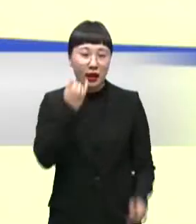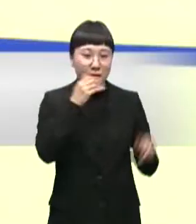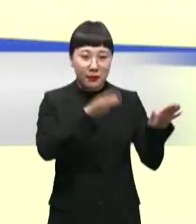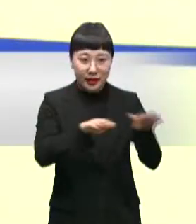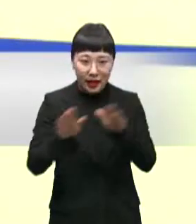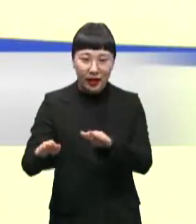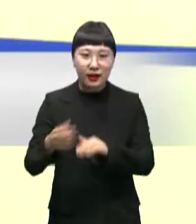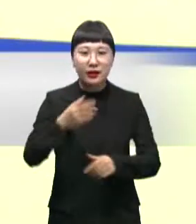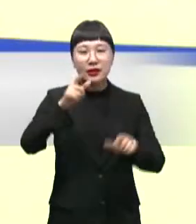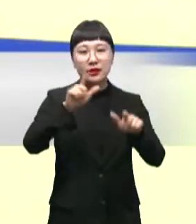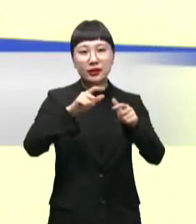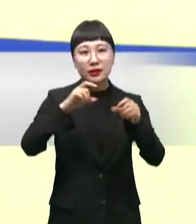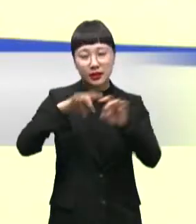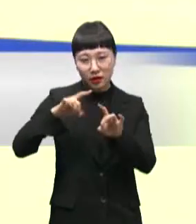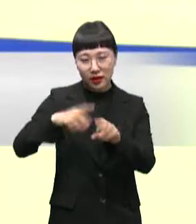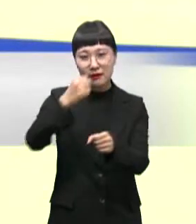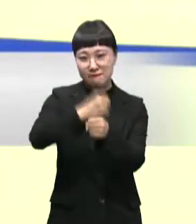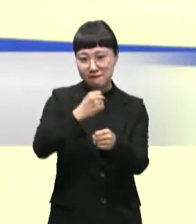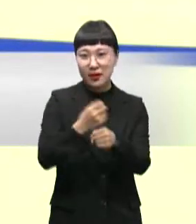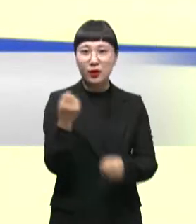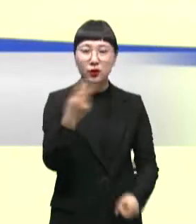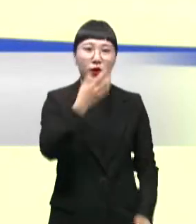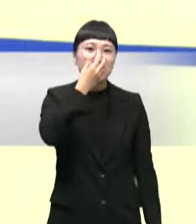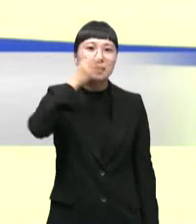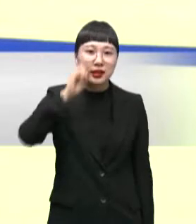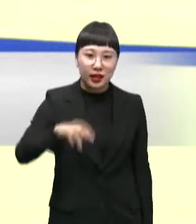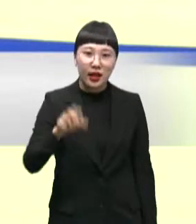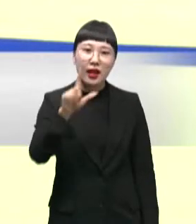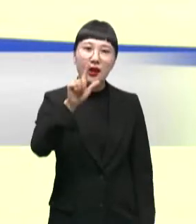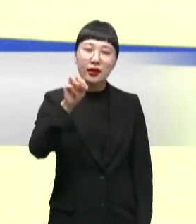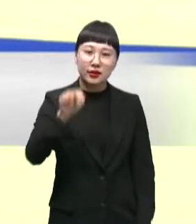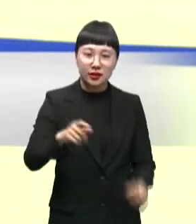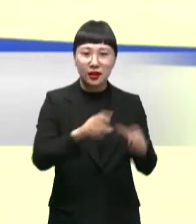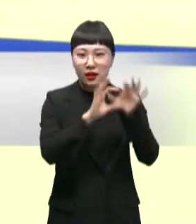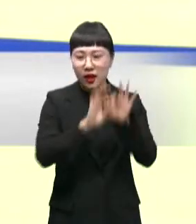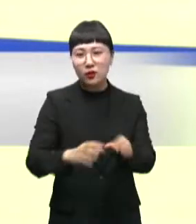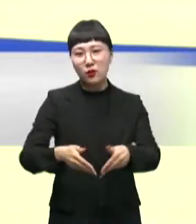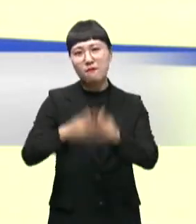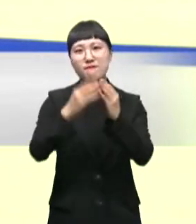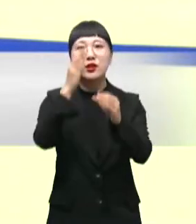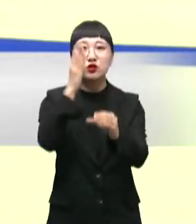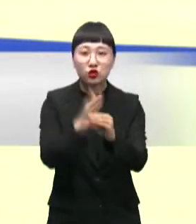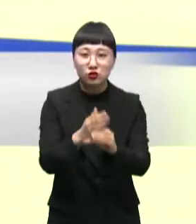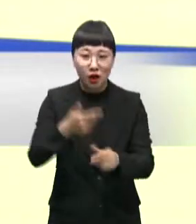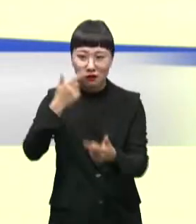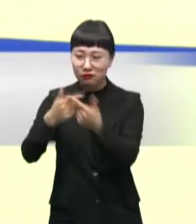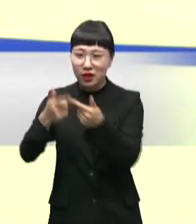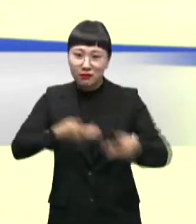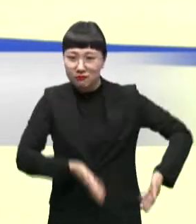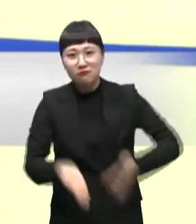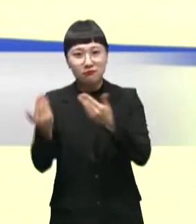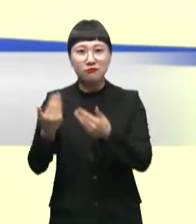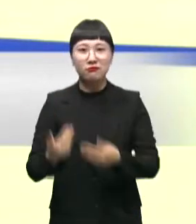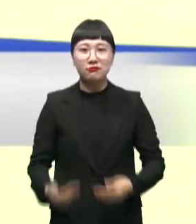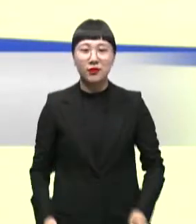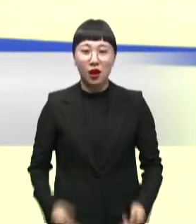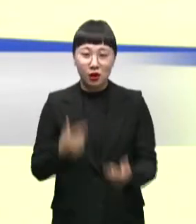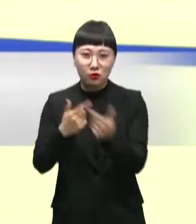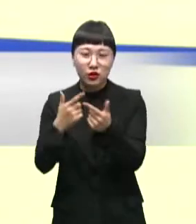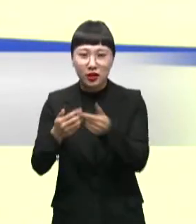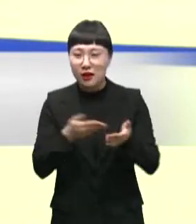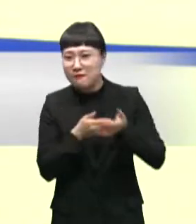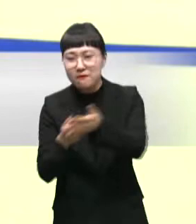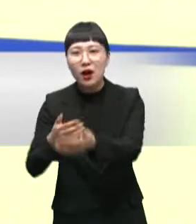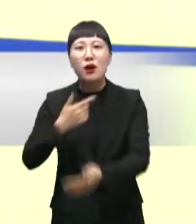발전소, 쓰레기, LNG 이런 것만 주고 있어요. 뭐예요 도대체? 부산에다 갖다 지으세요 그렇게. 부산에는